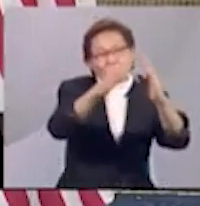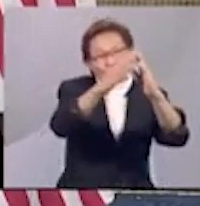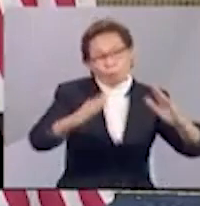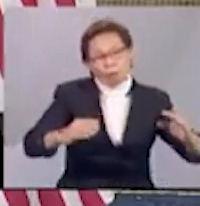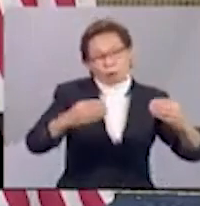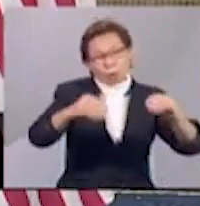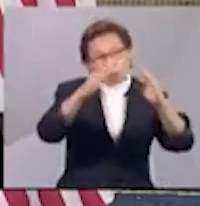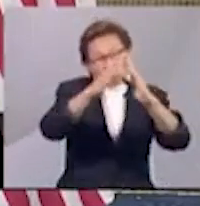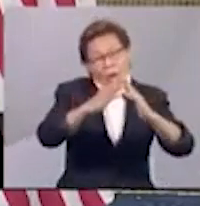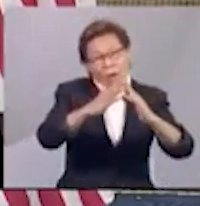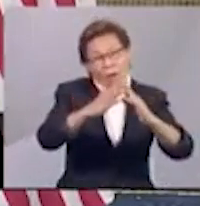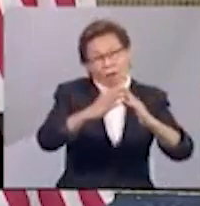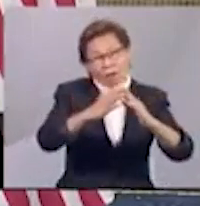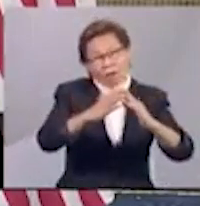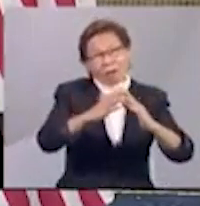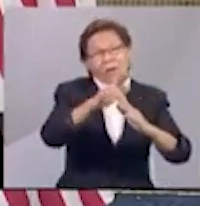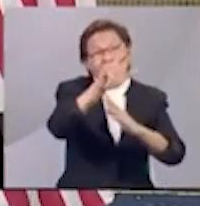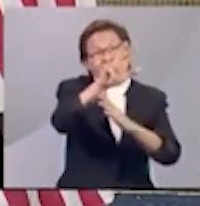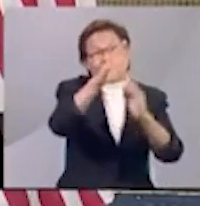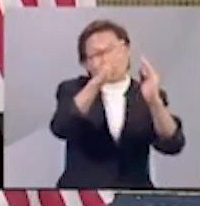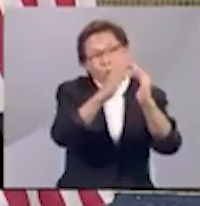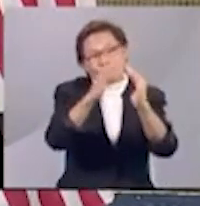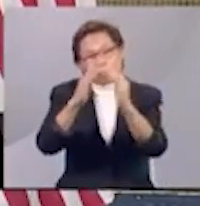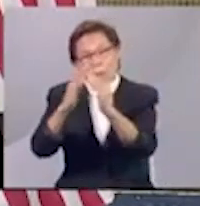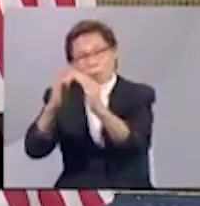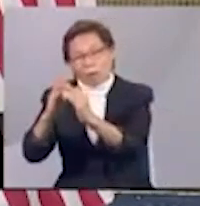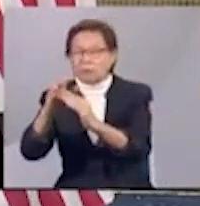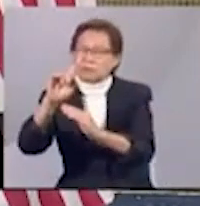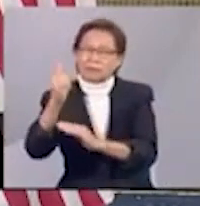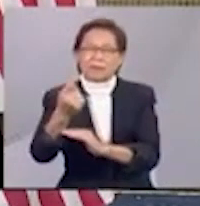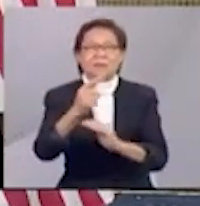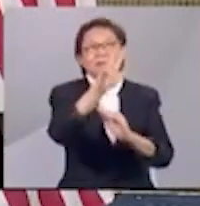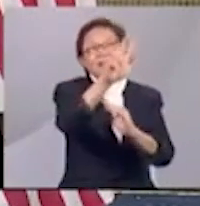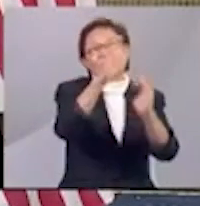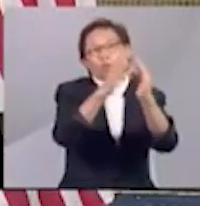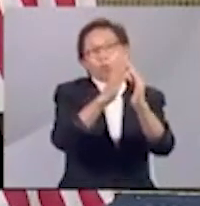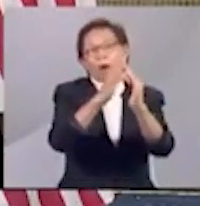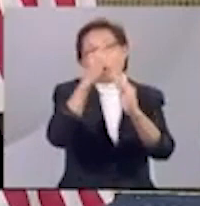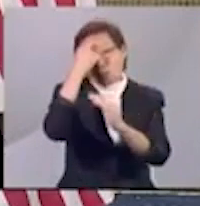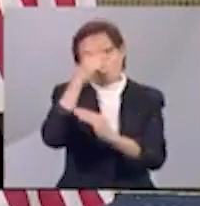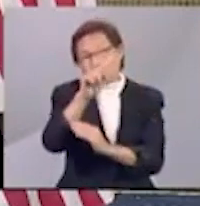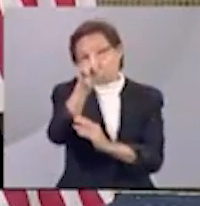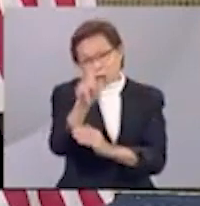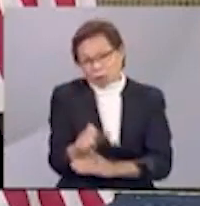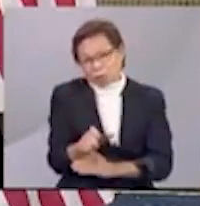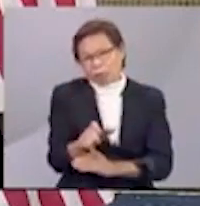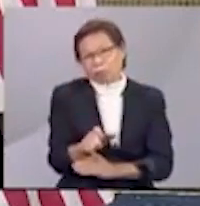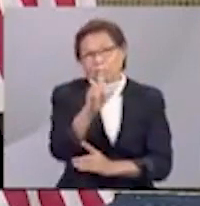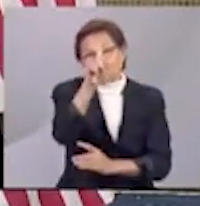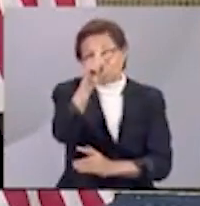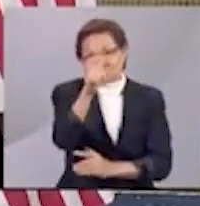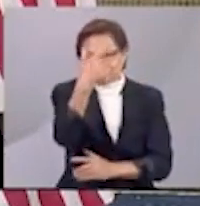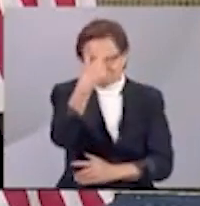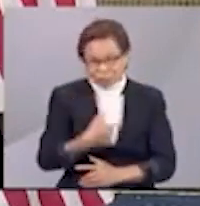dihadkan bagi pelupusan 3 unit rumah kediaman sahaja untuk setiap individu.